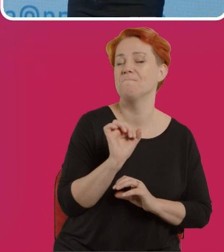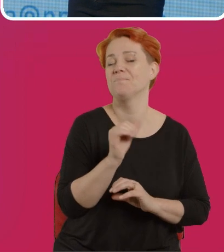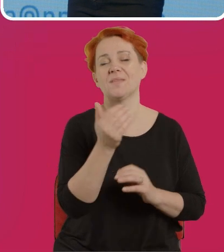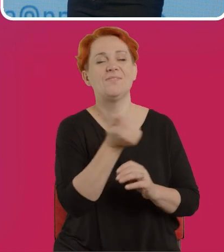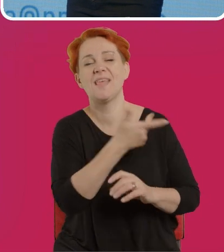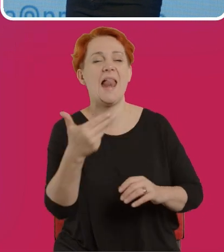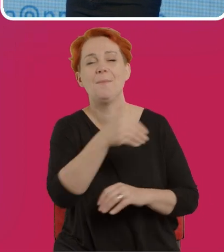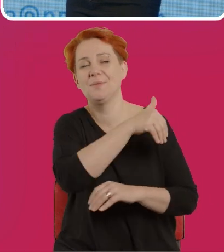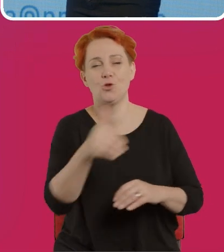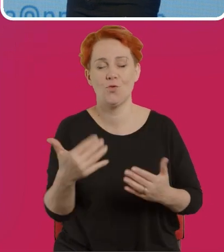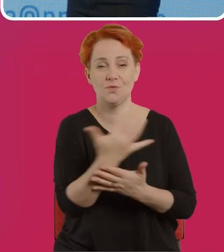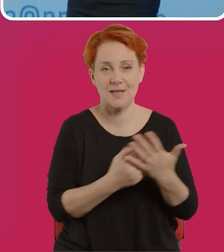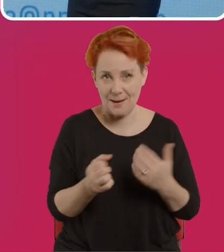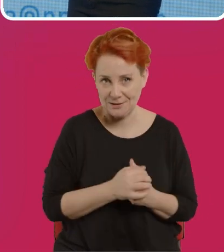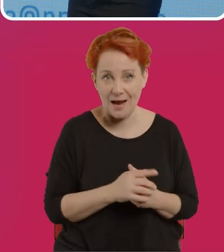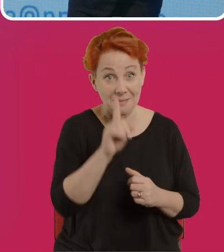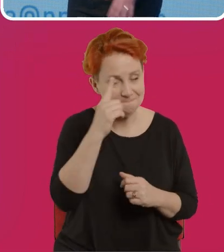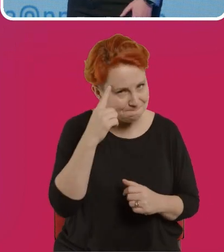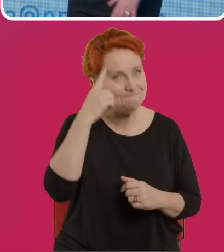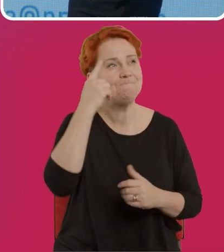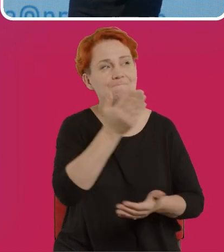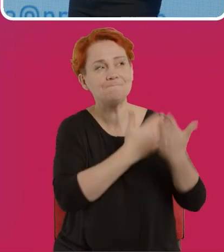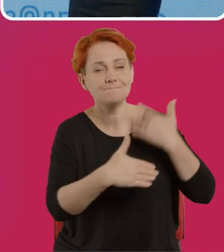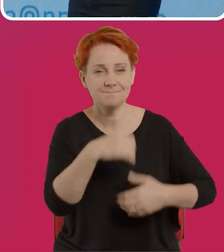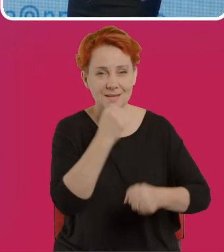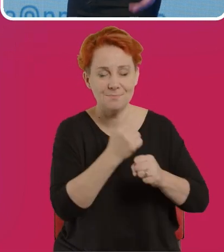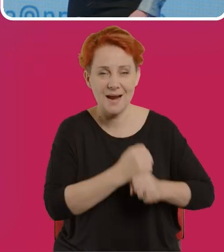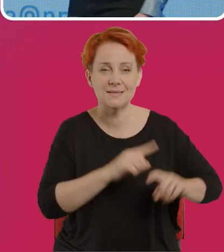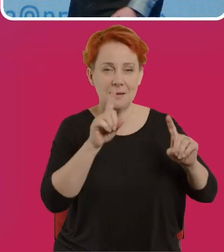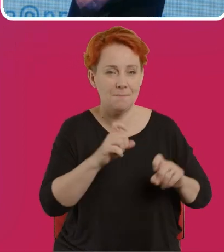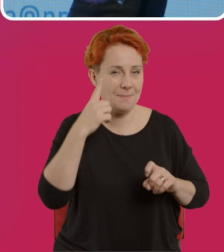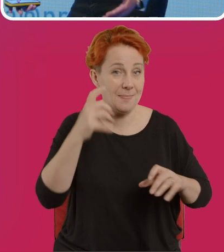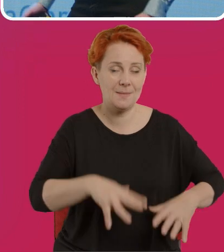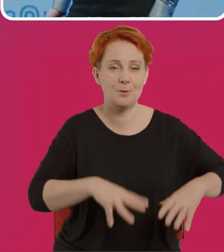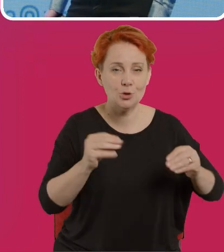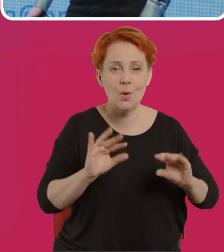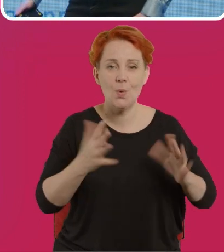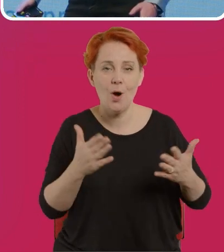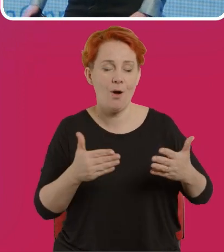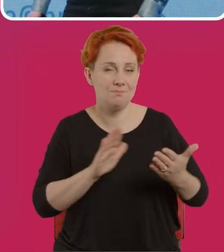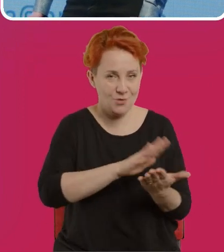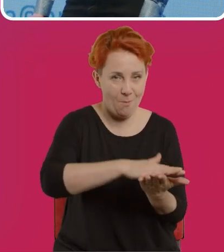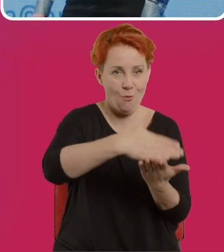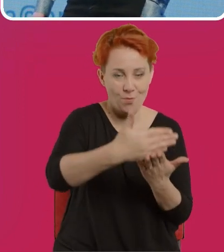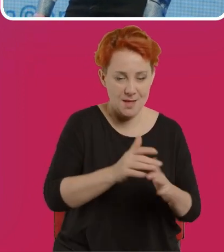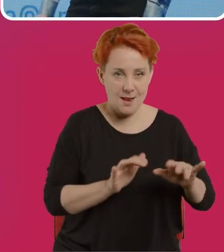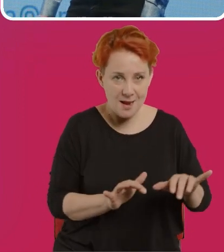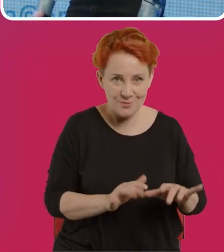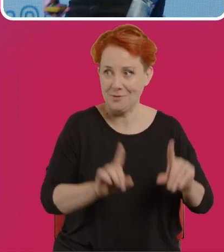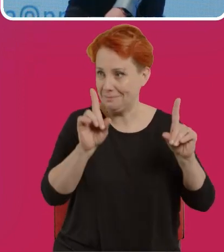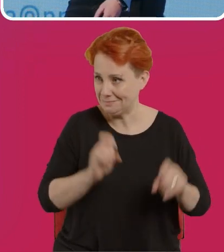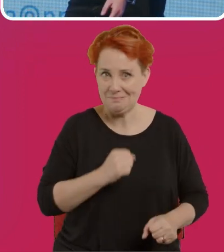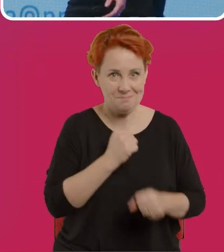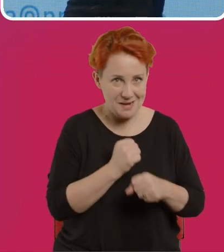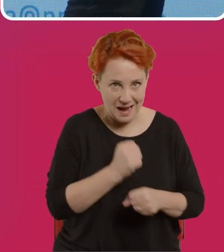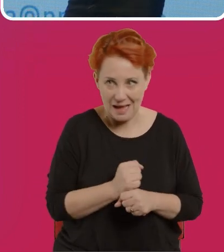takie wspomnienie, jak zaczynaliśmy pracę i jak siadaliśmy tak, pamiętam pierwsze dni, otwieramy te komputery, no to zaczynamy pracować,